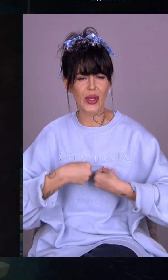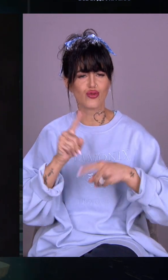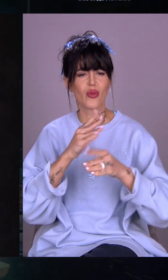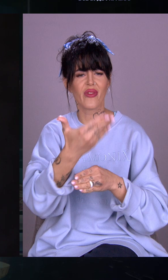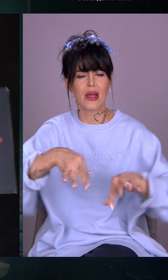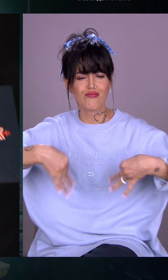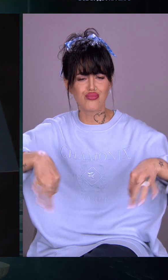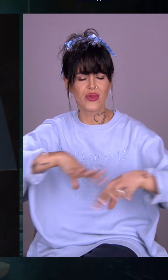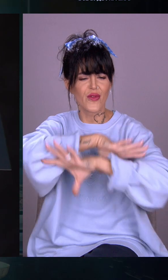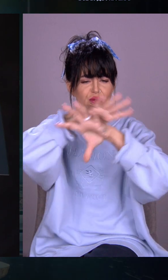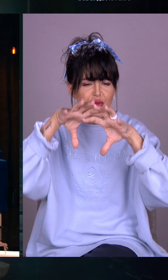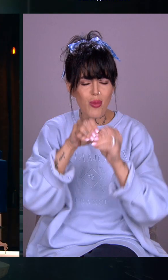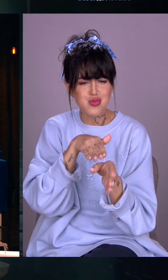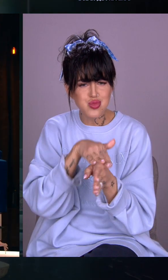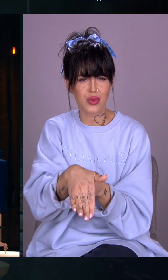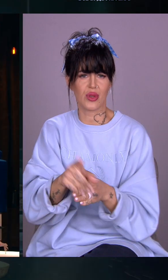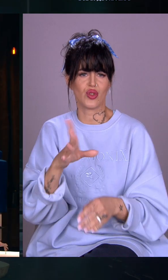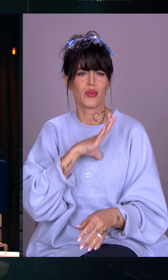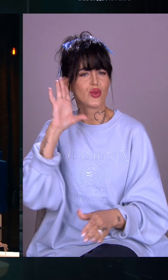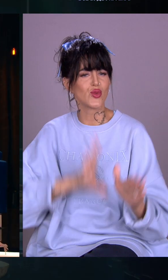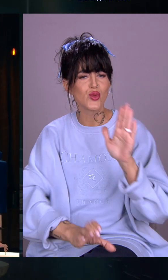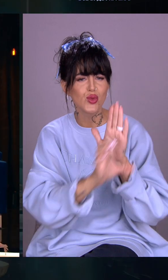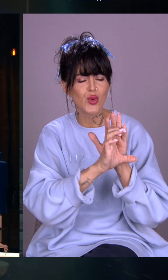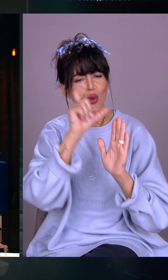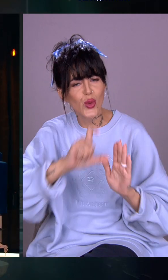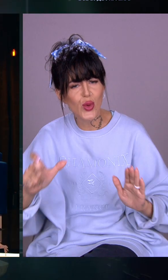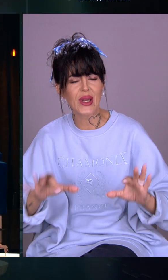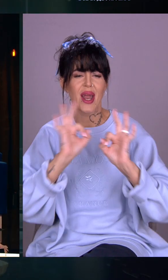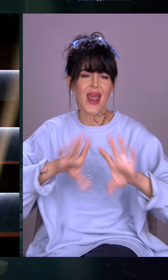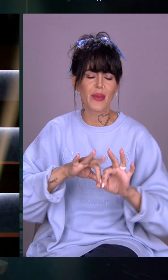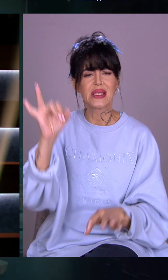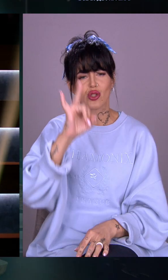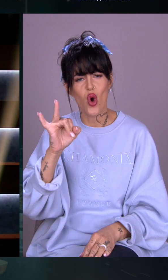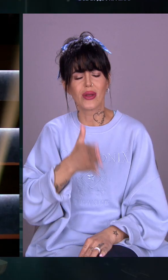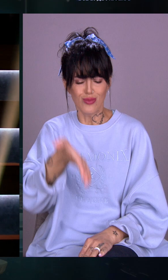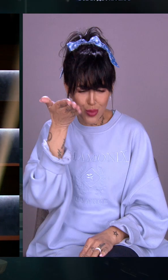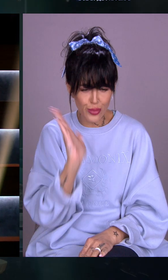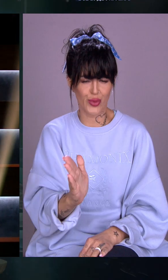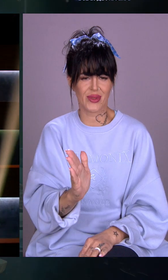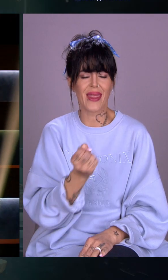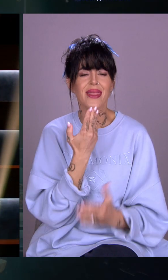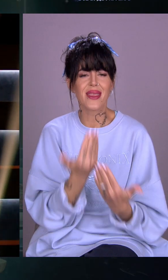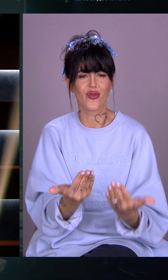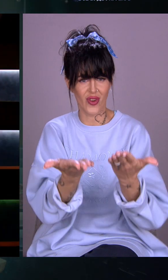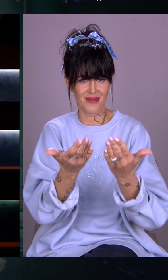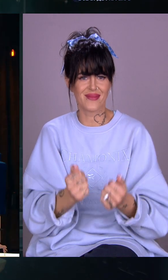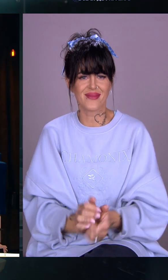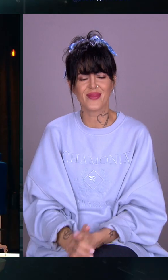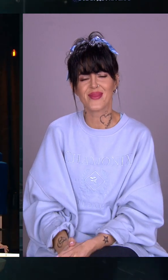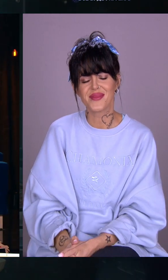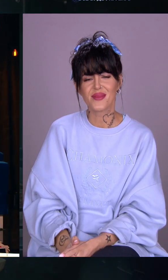машини їздять, хай військові вас слухають, розповідають вам історії. Просто будьте. Дякую.